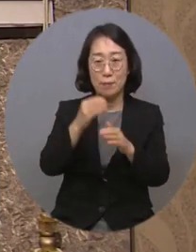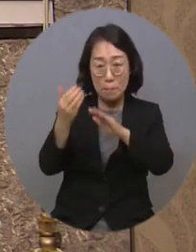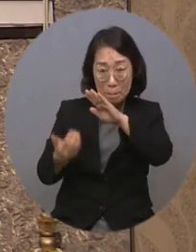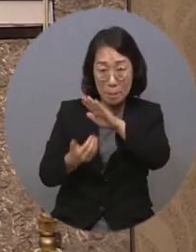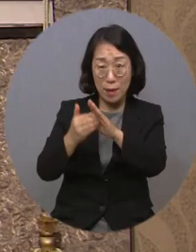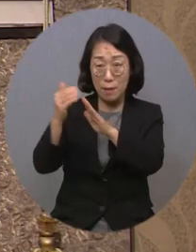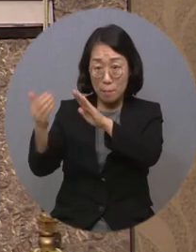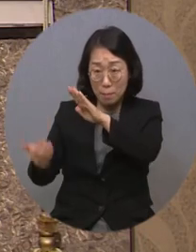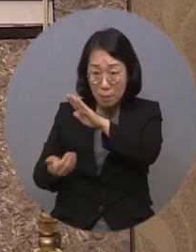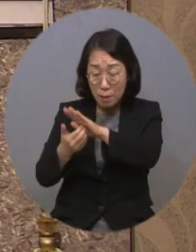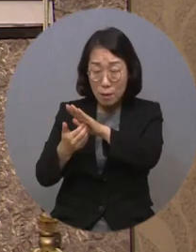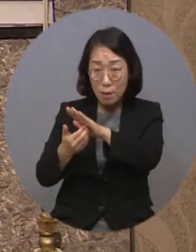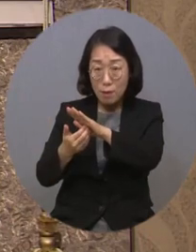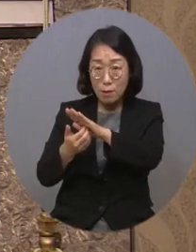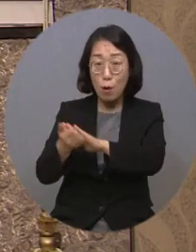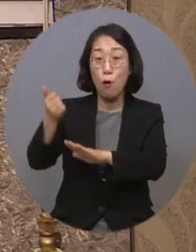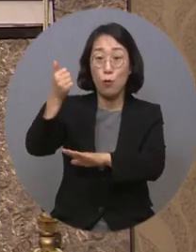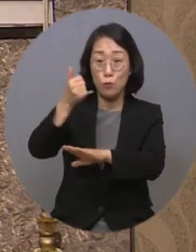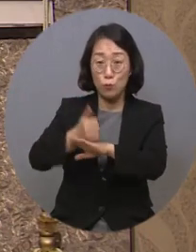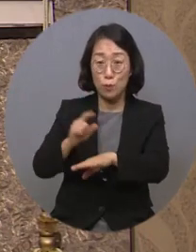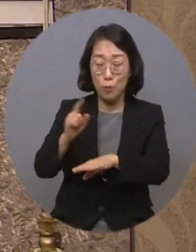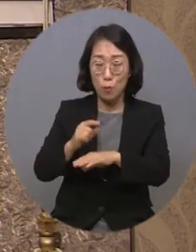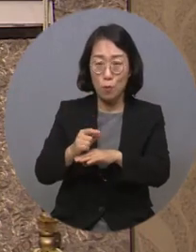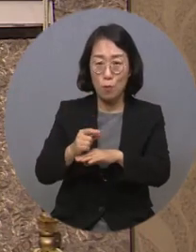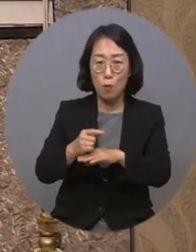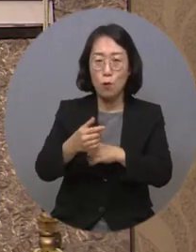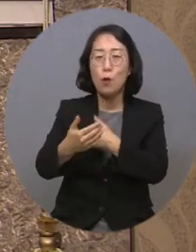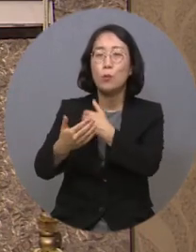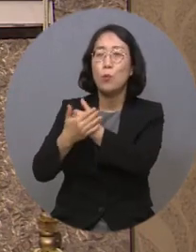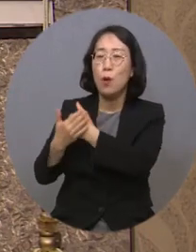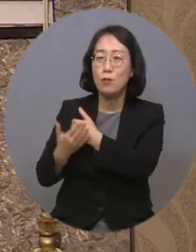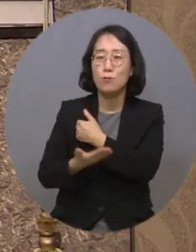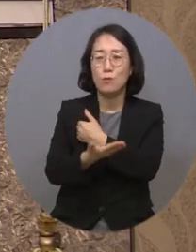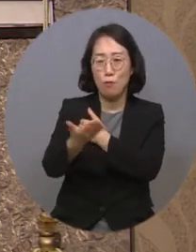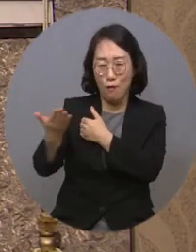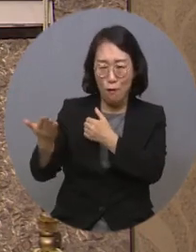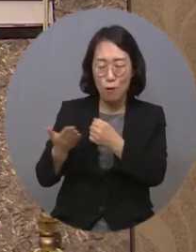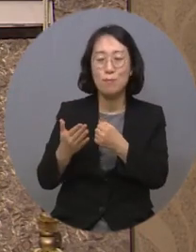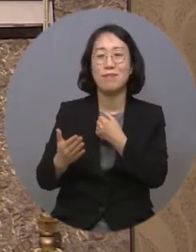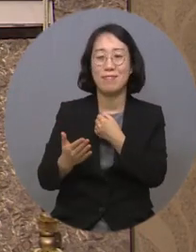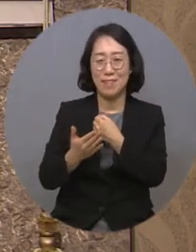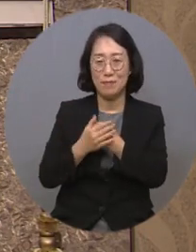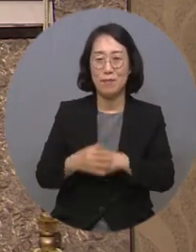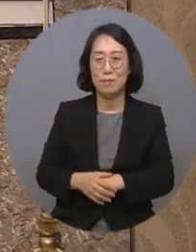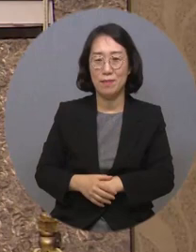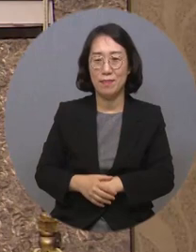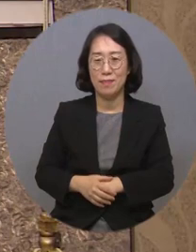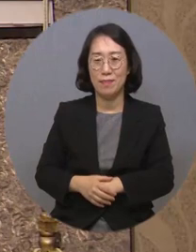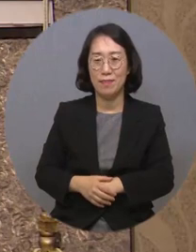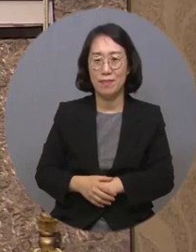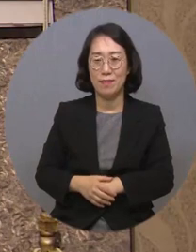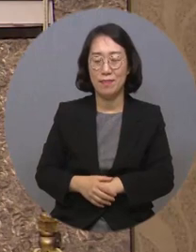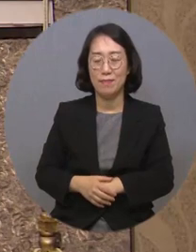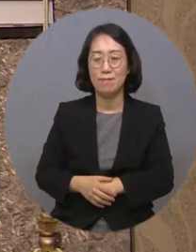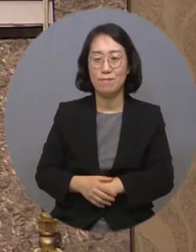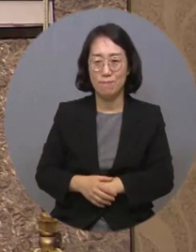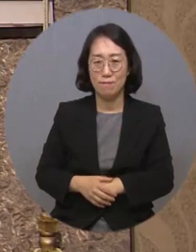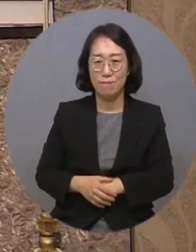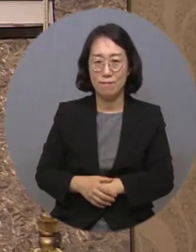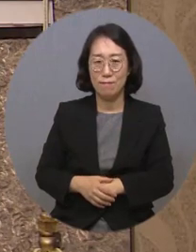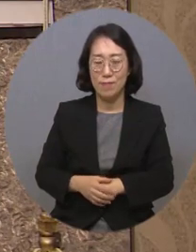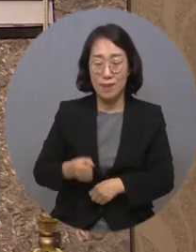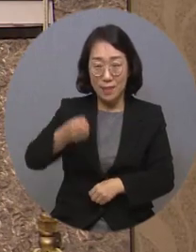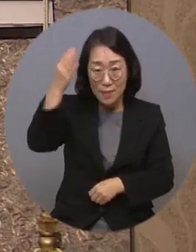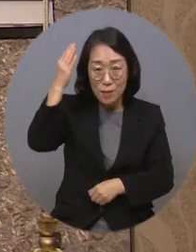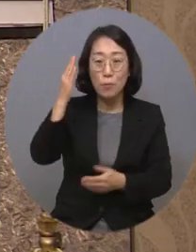것은 그 많은 후원자들의 덕분이라고 생각합니다. 아까도 말씀드린 것처럼 불일망, 절대